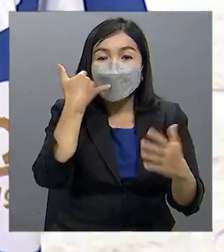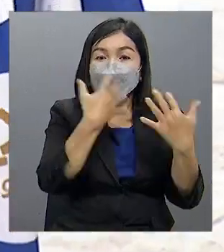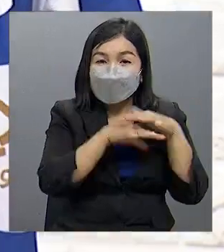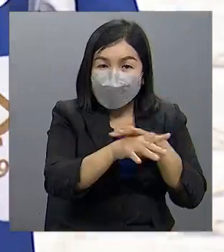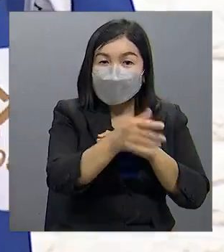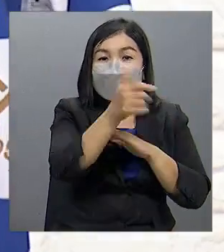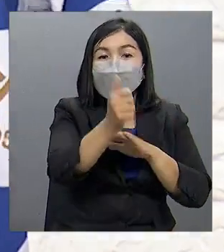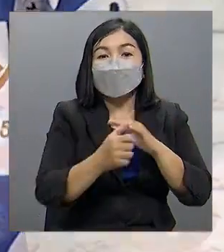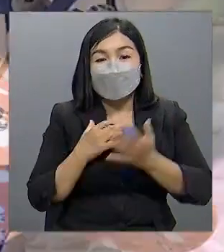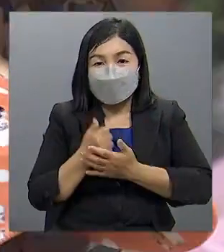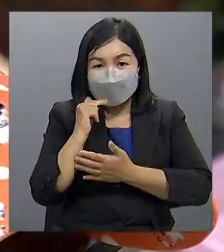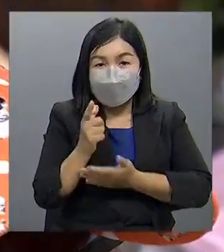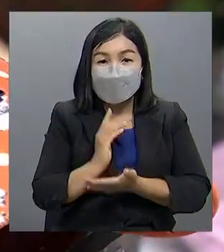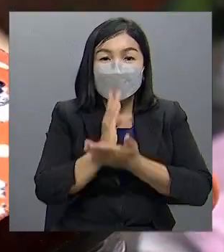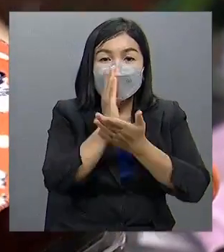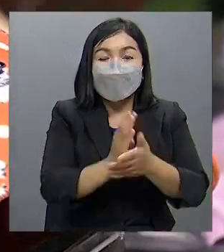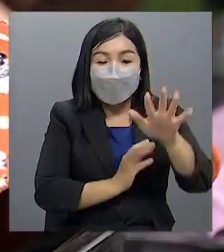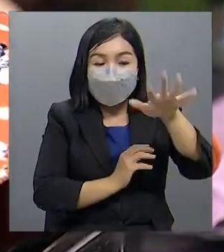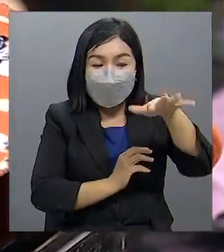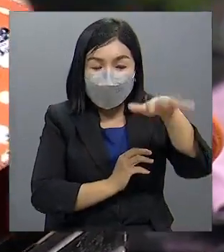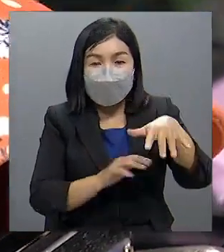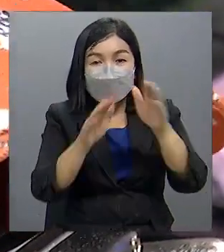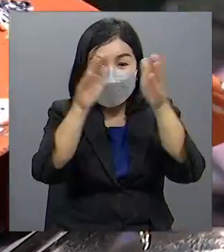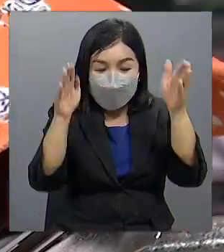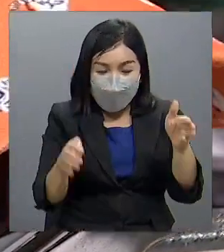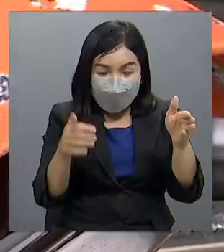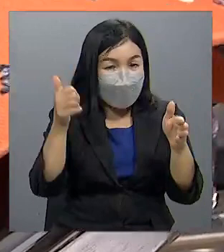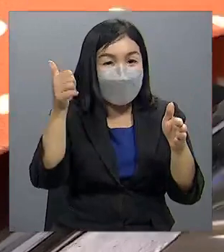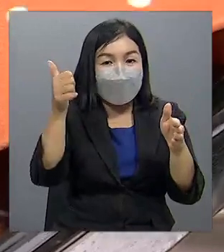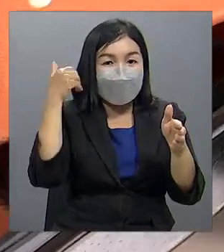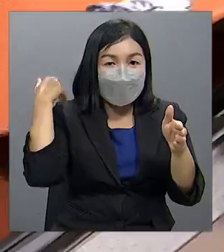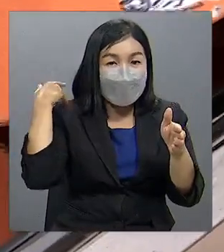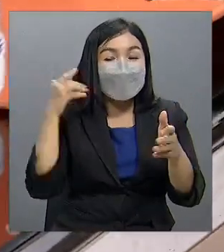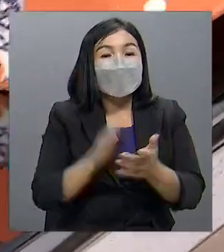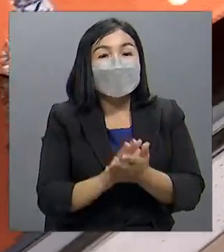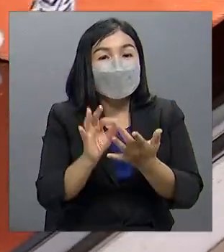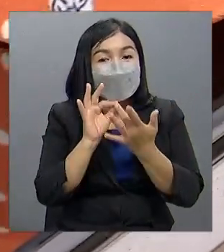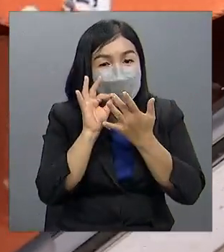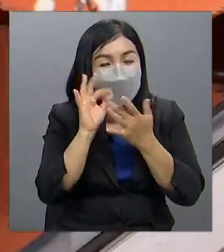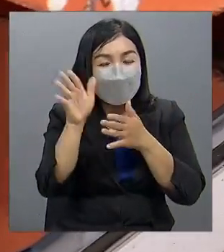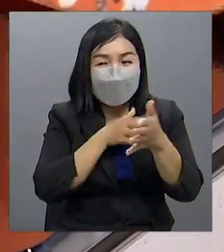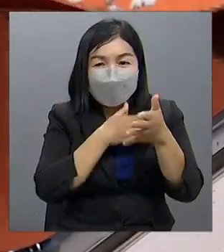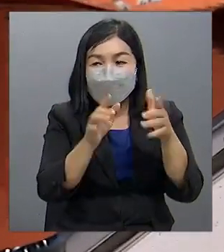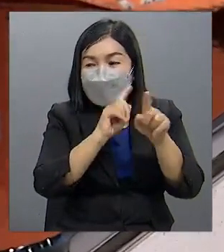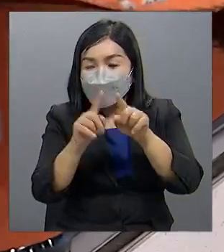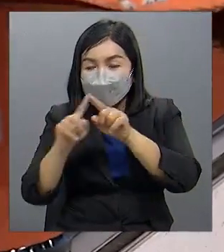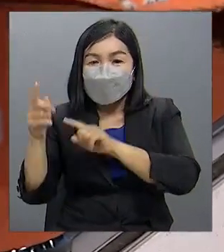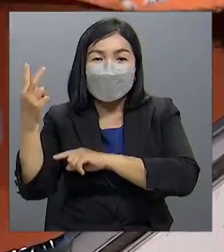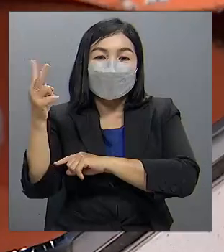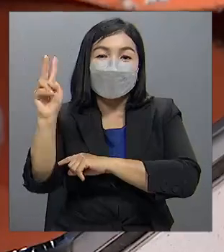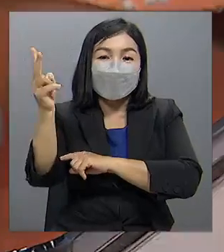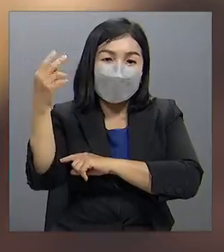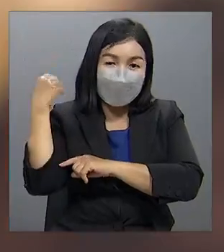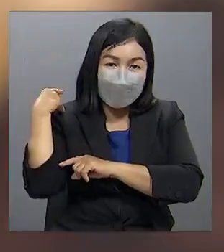า Interactive AR Art Box ได้เลยนะคะมีให้เลือกถึง2ลายด้วยกันเลยค ่ ะ ใช่แล้วค่ะวิธีการบริจาคแล้วก็